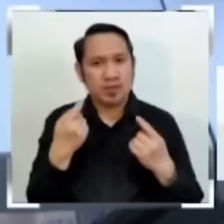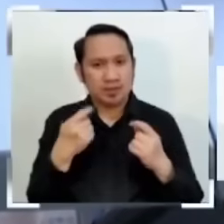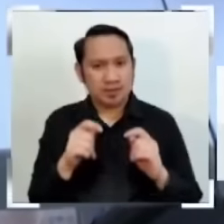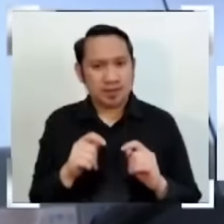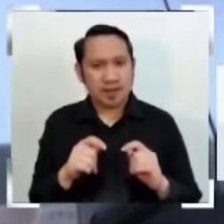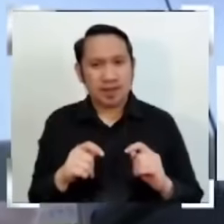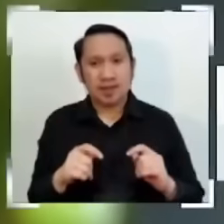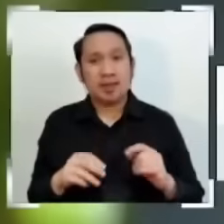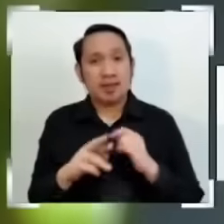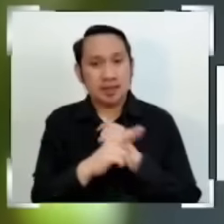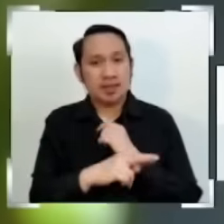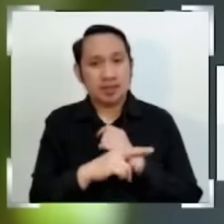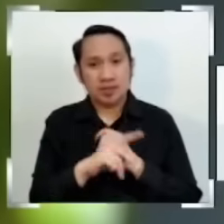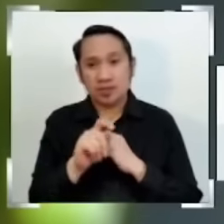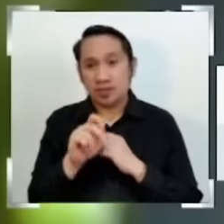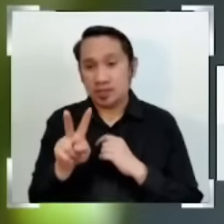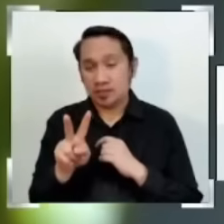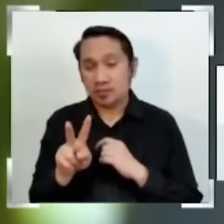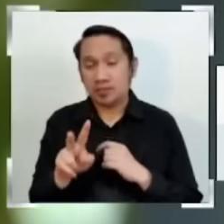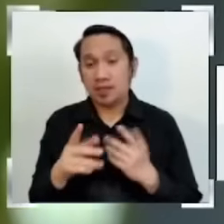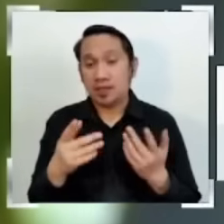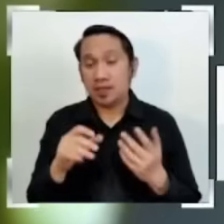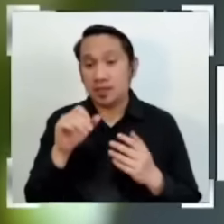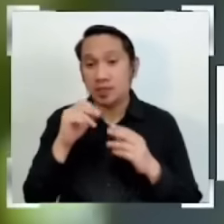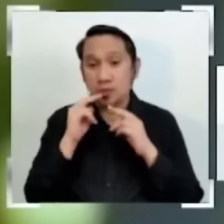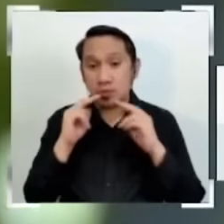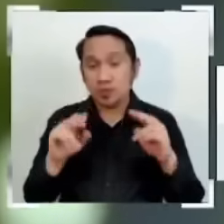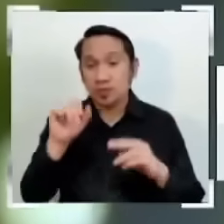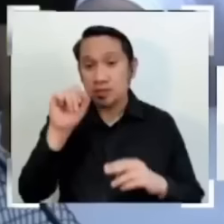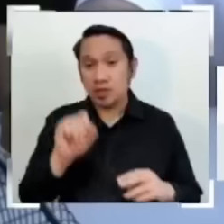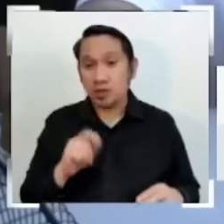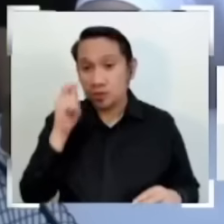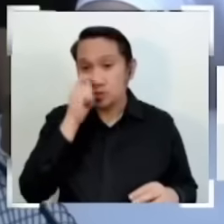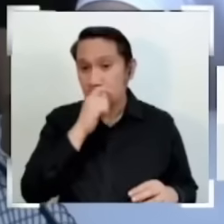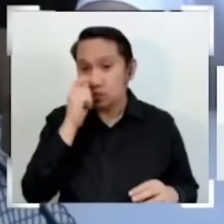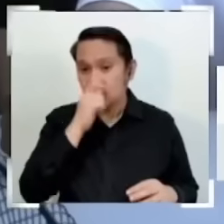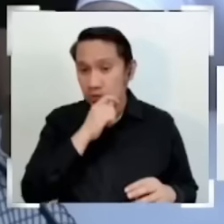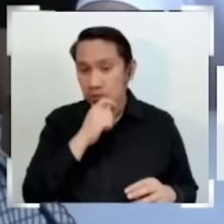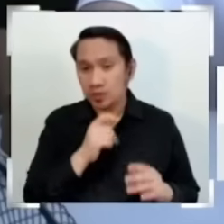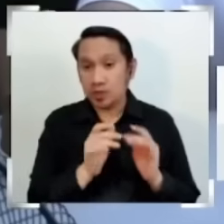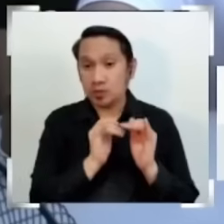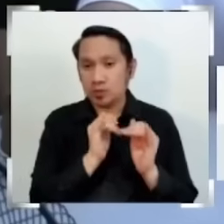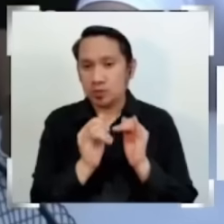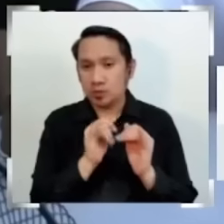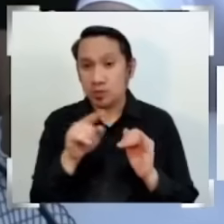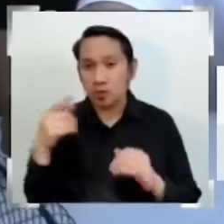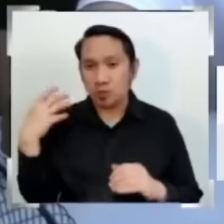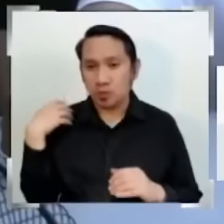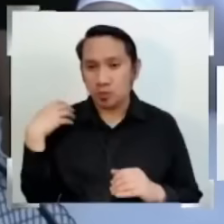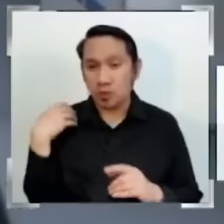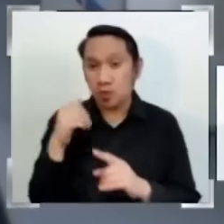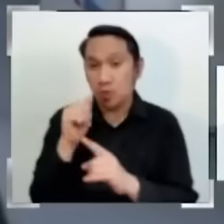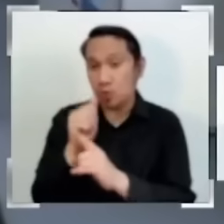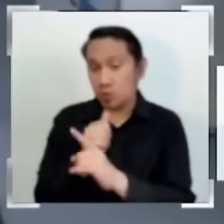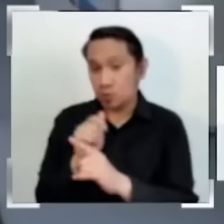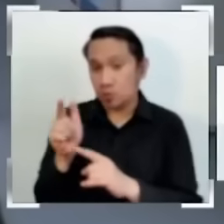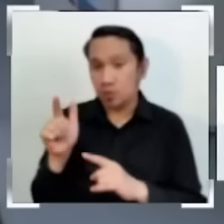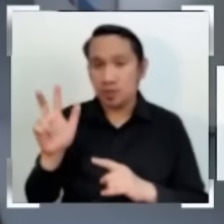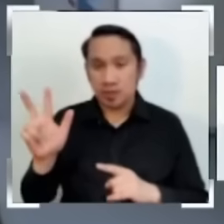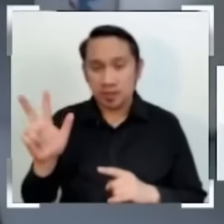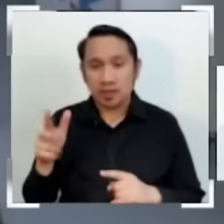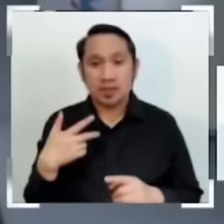TV Balitang Southern Tagalog na kunin ang kanilang pahayag. Sa August 23, nakatakda sa Batangas